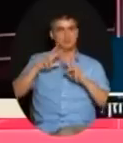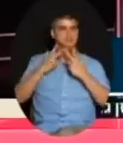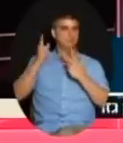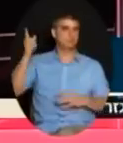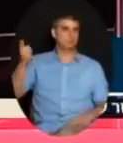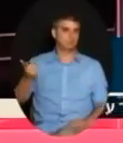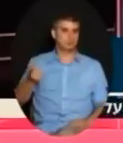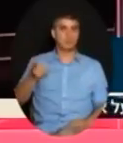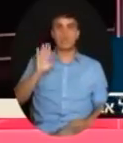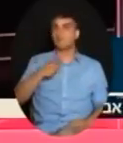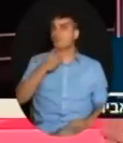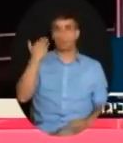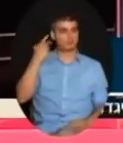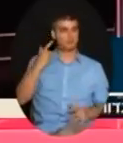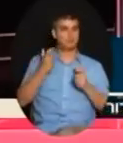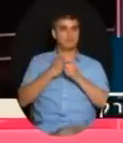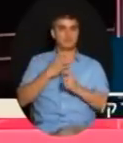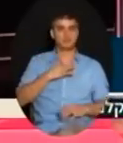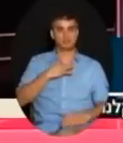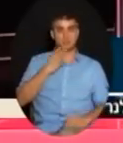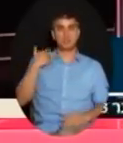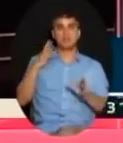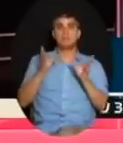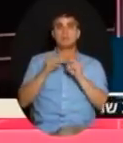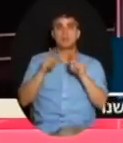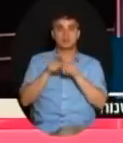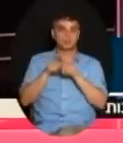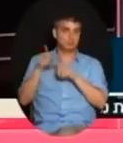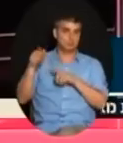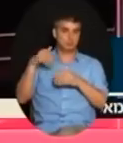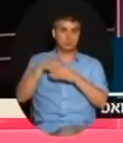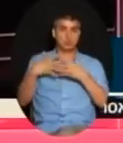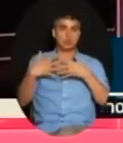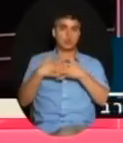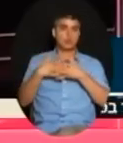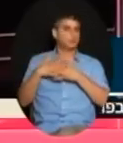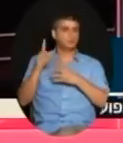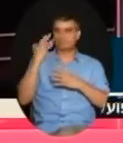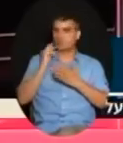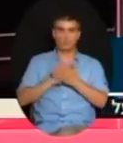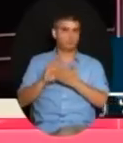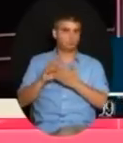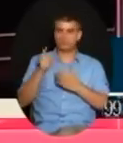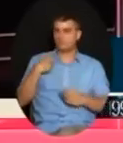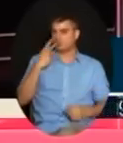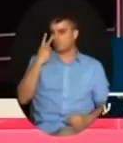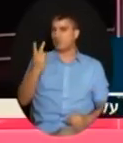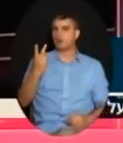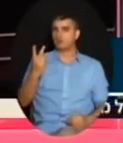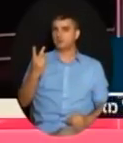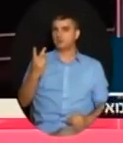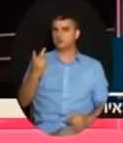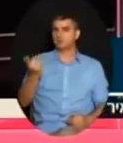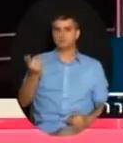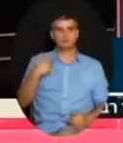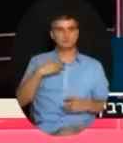ציבורית, למרות שאז המפלגה שלי ישבה איתו בקואליציה, וזה לא היה פשוט, וראיתי את המערכת נכנעת